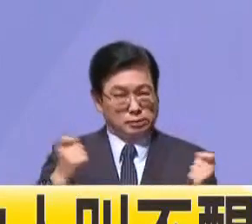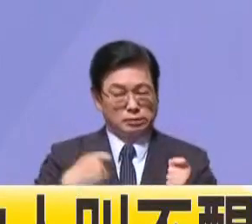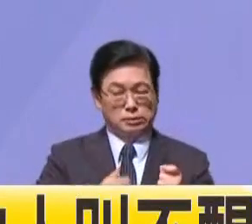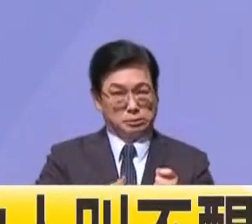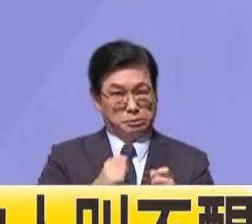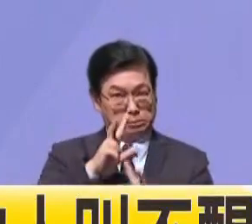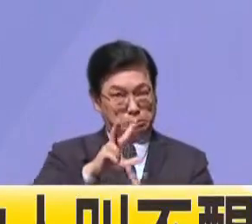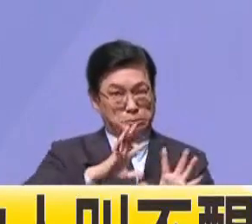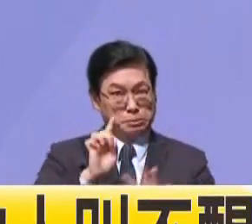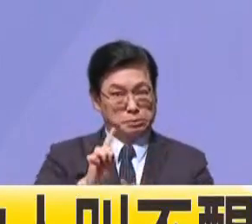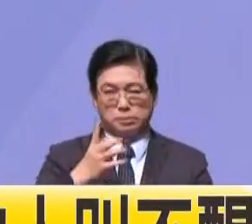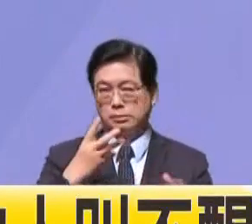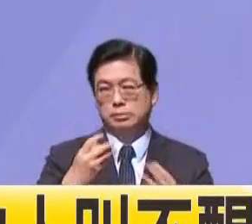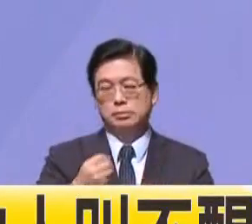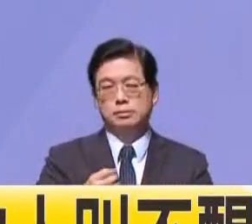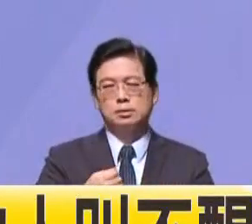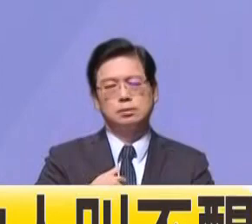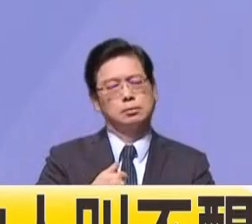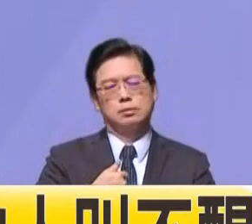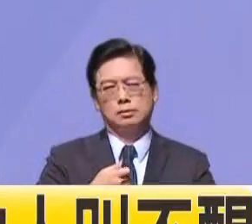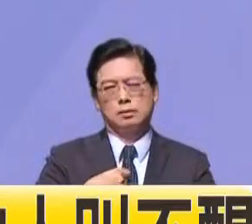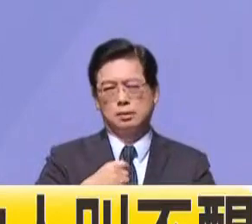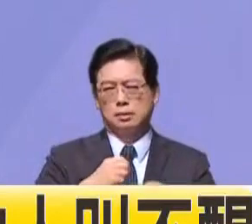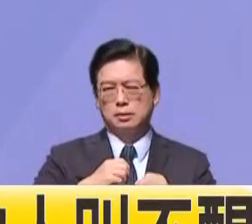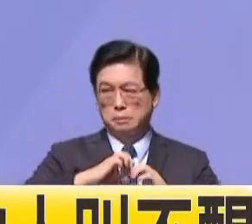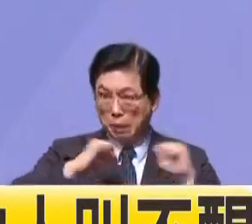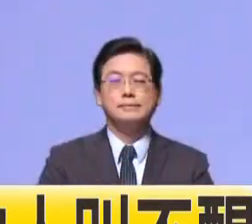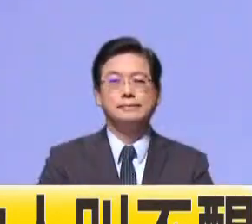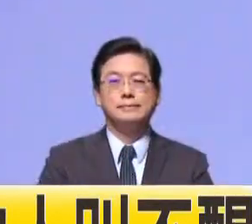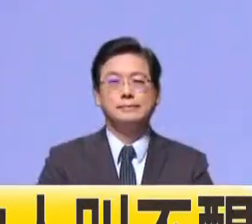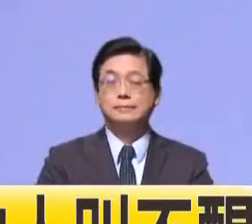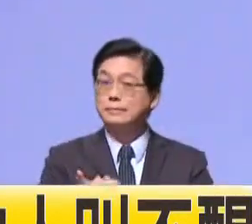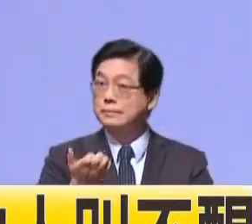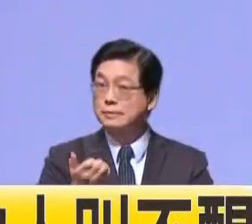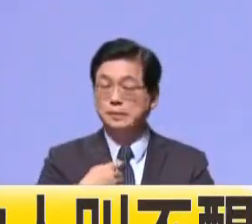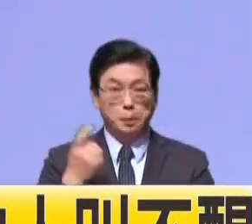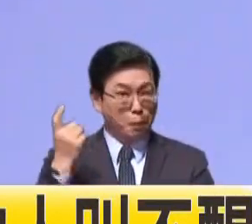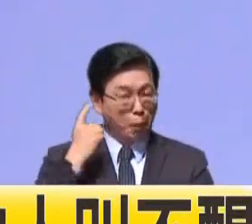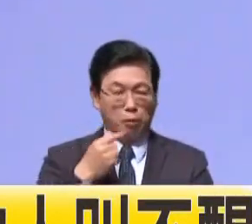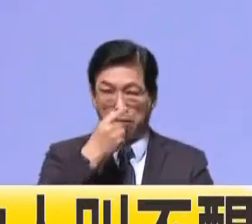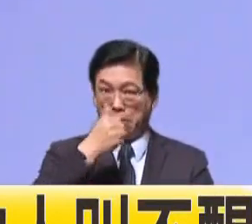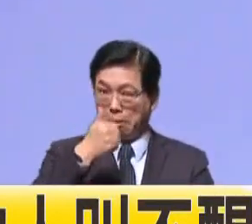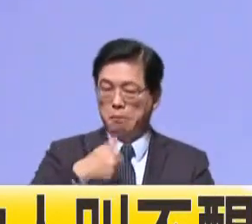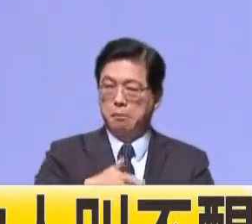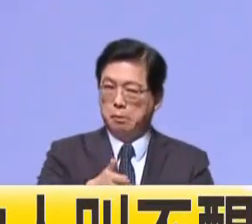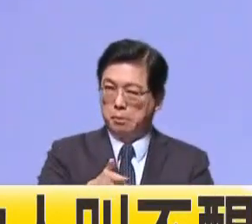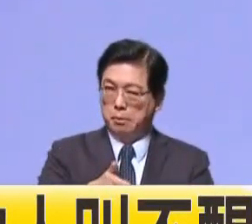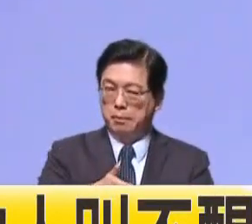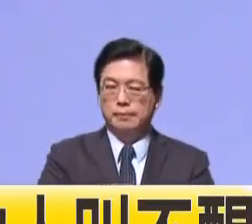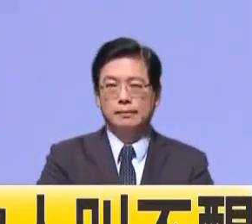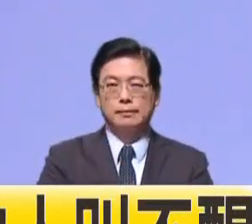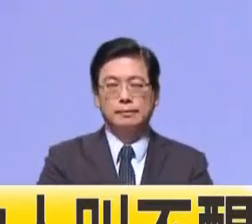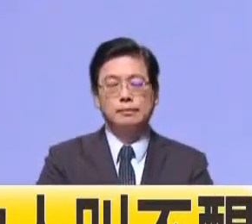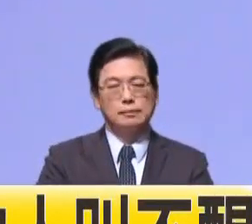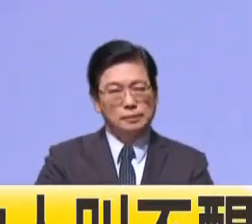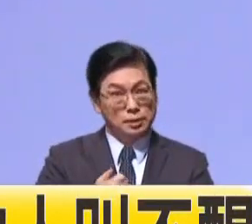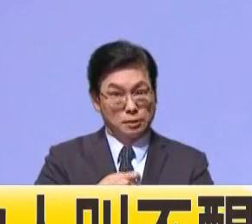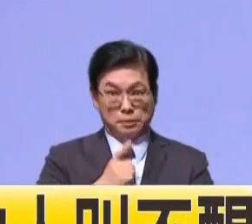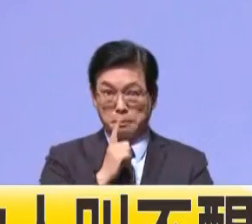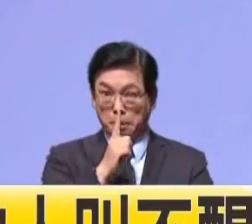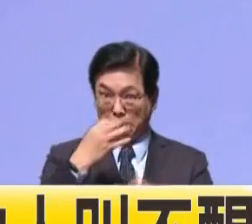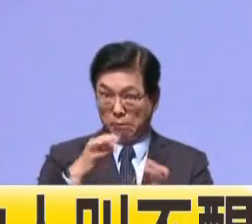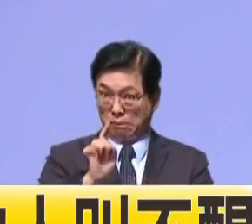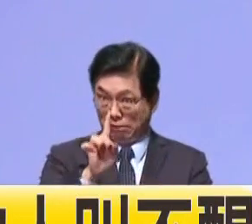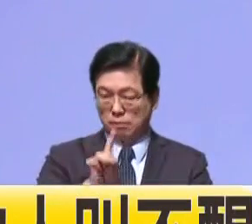相。因为我们要的很简单，就是一个答案。 刚刚听了蒋万安委员的申论，其实我只有一句